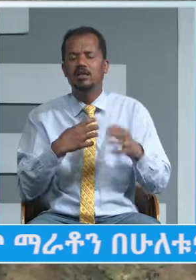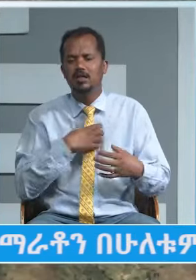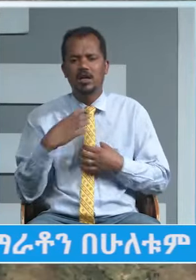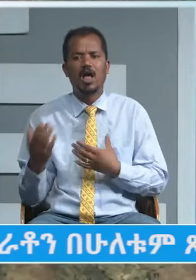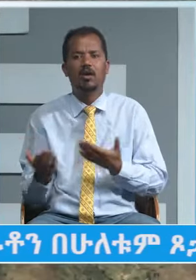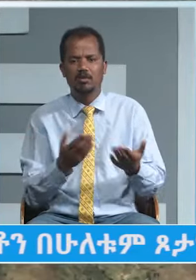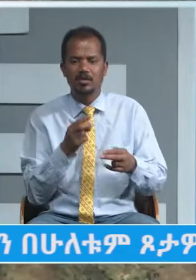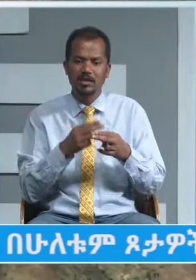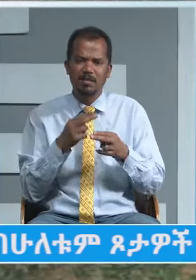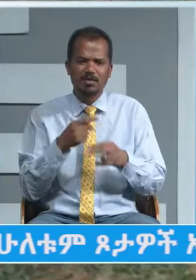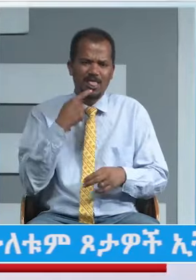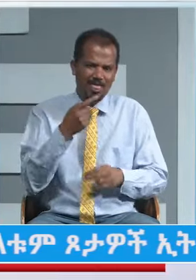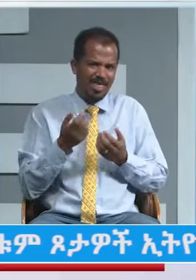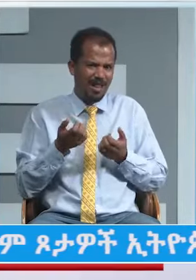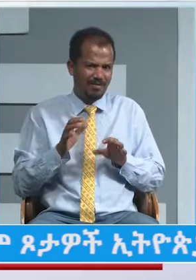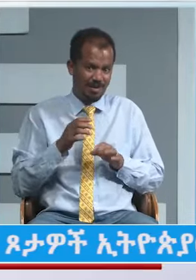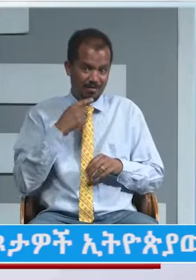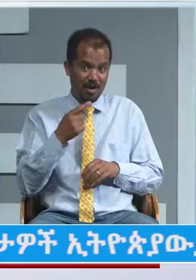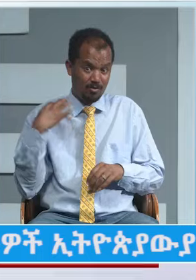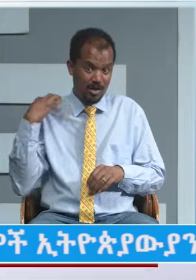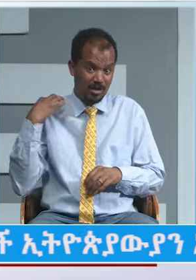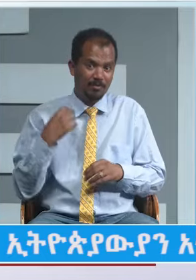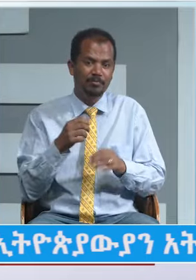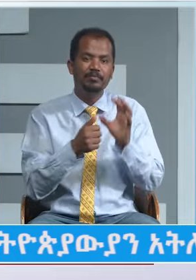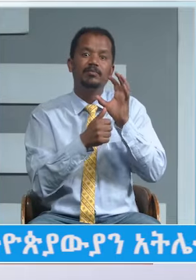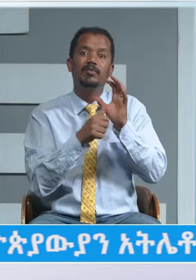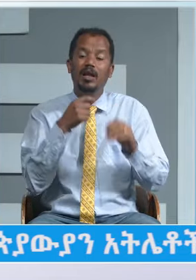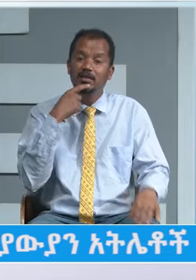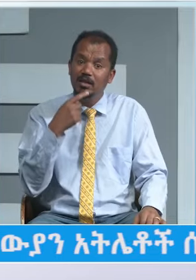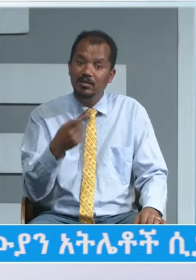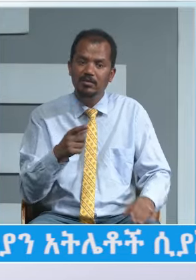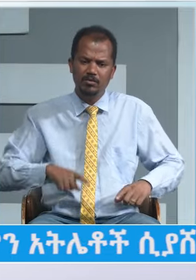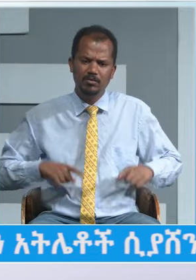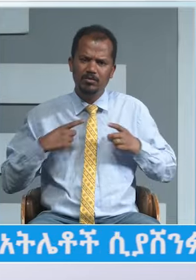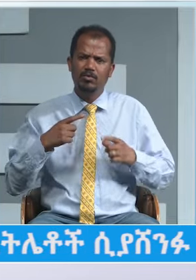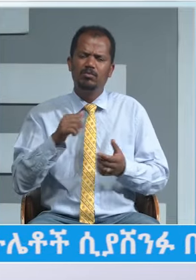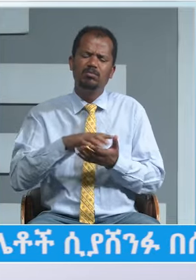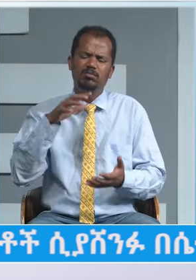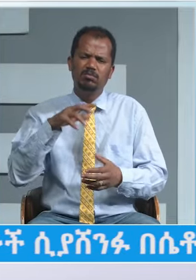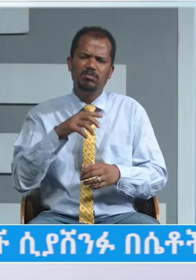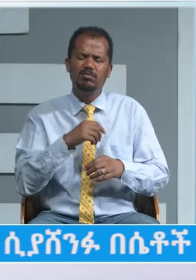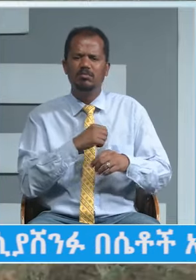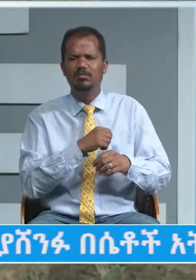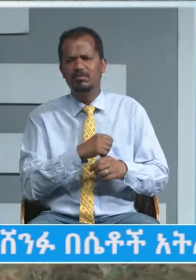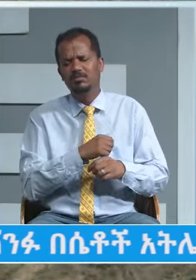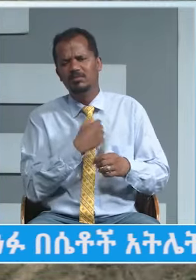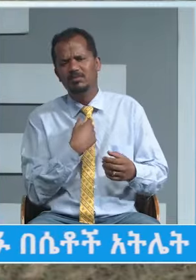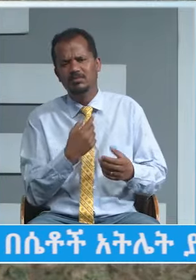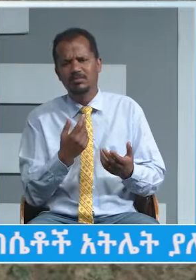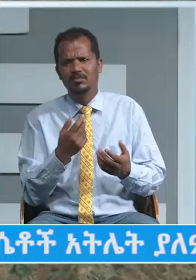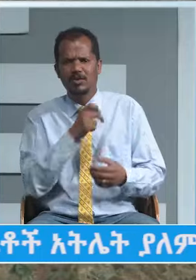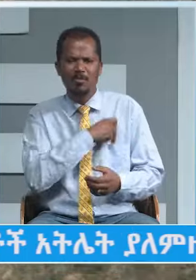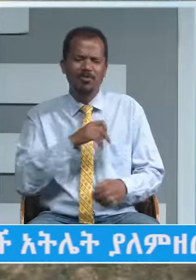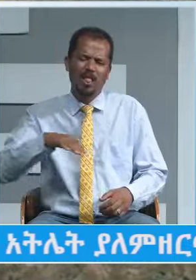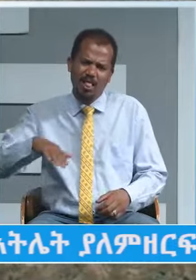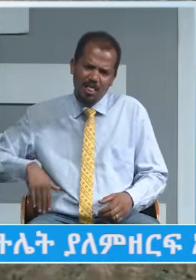ለኢሳት ቅሬታ አቅርቧል። ስማቸው እንዳይጠቀስ የፈለጉት እነዚህ ግለሰቦች ለኢሳት እንደገለጹት የኑሮ ውድነቱ ጫና መቋቋም አቅቶን እያለ